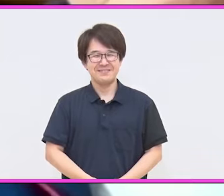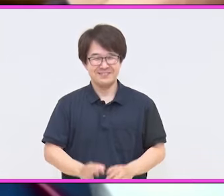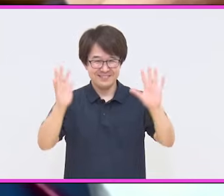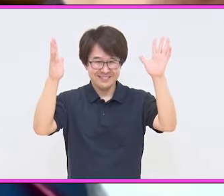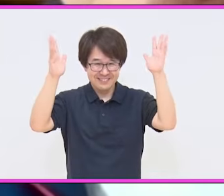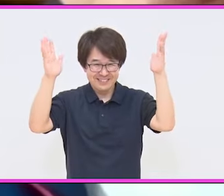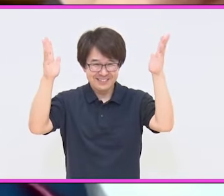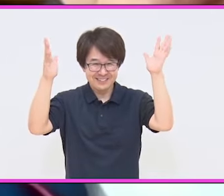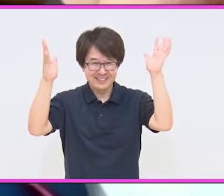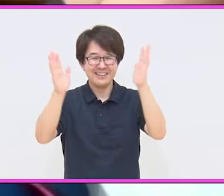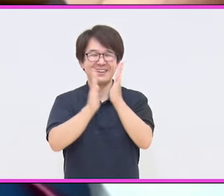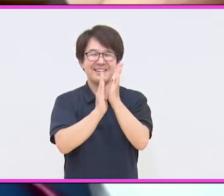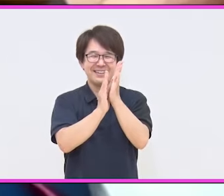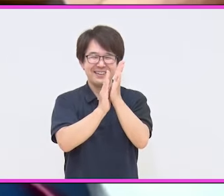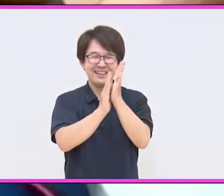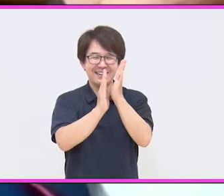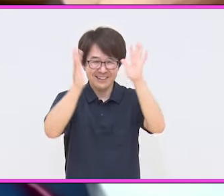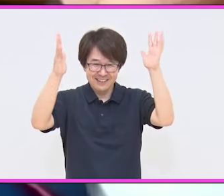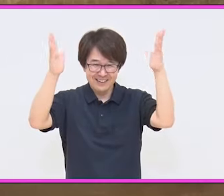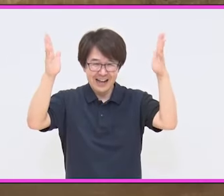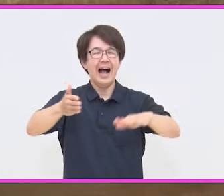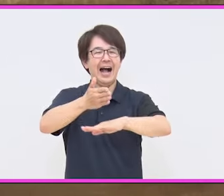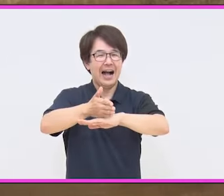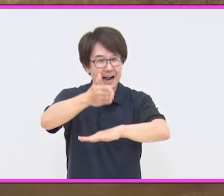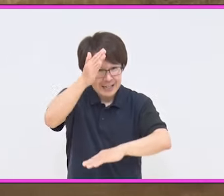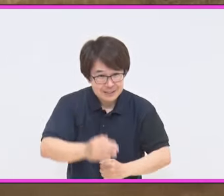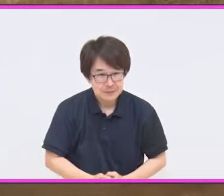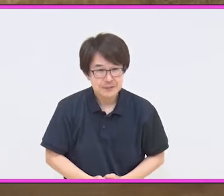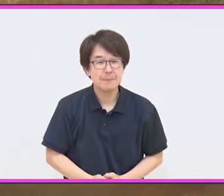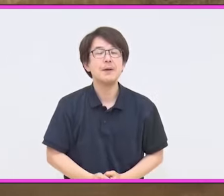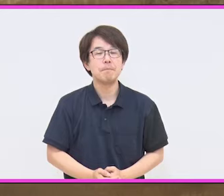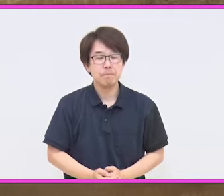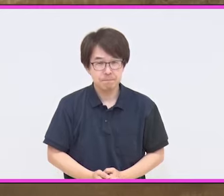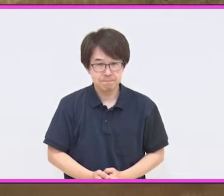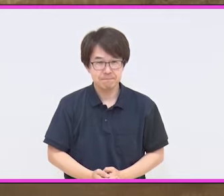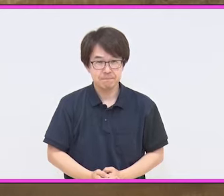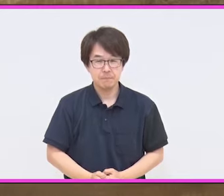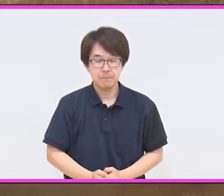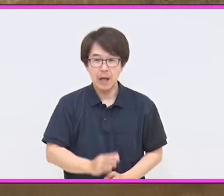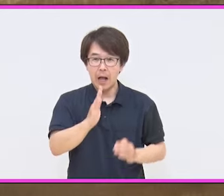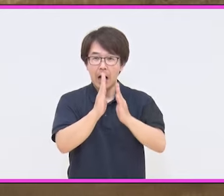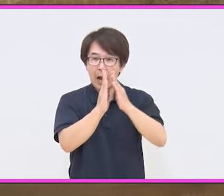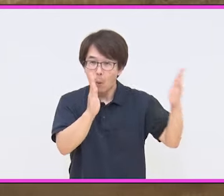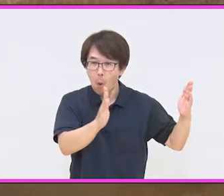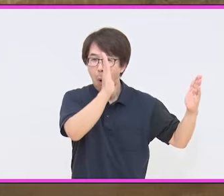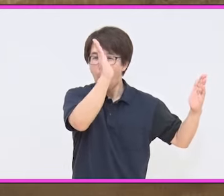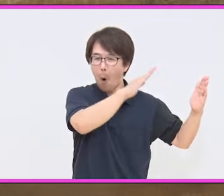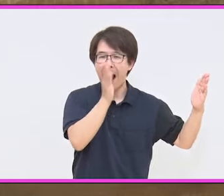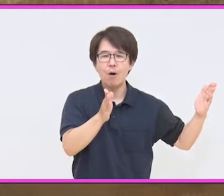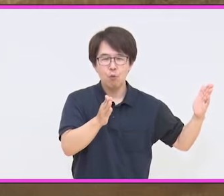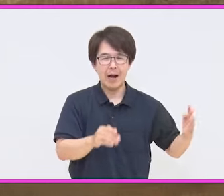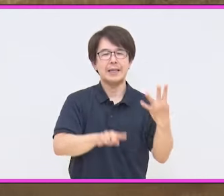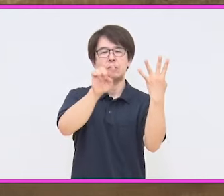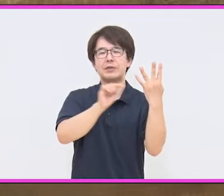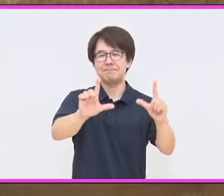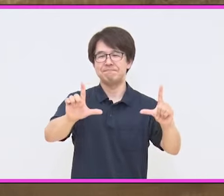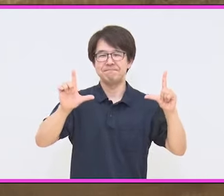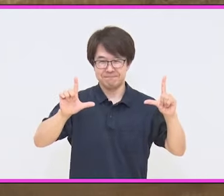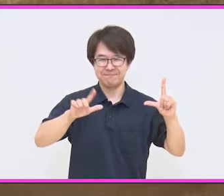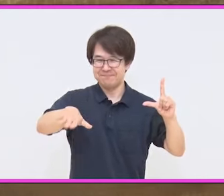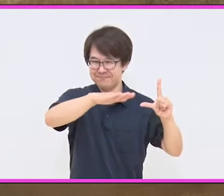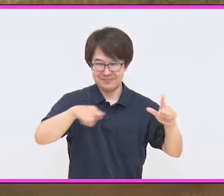ありがとうございます。さて、後半の第2部は4名の出演者とともにロンドンパラリンピックのレガシー